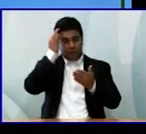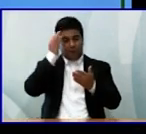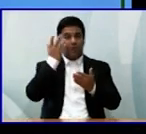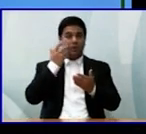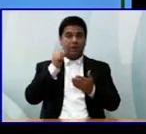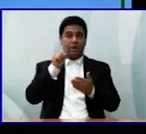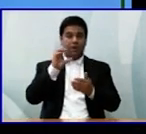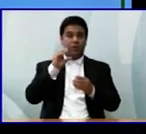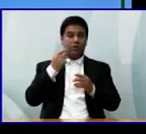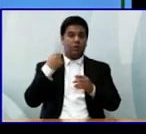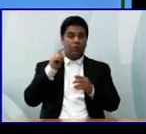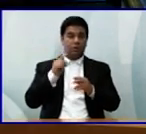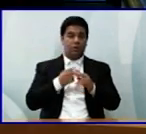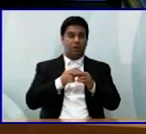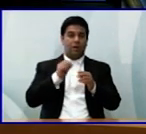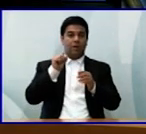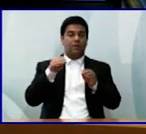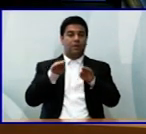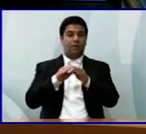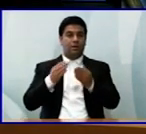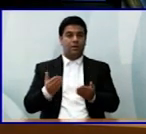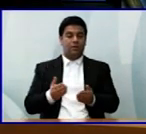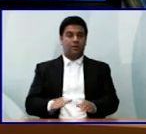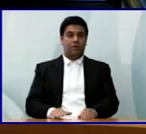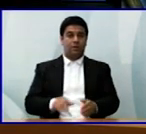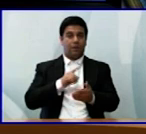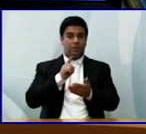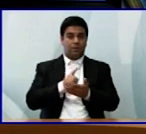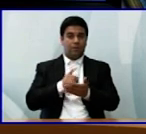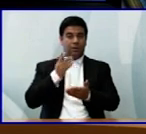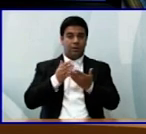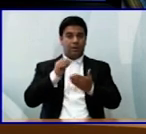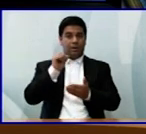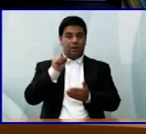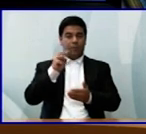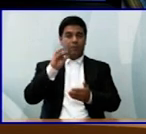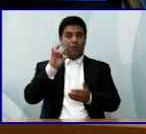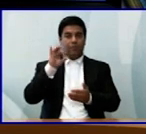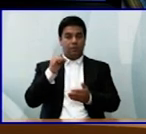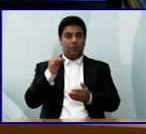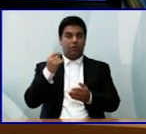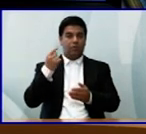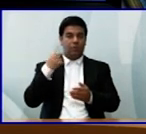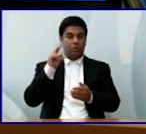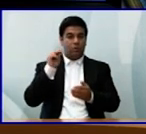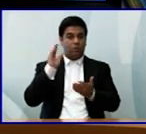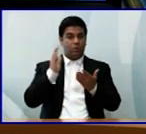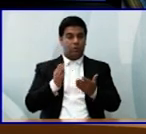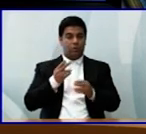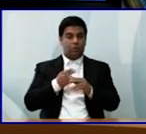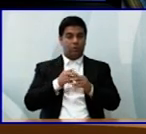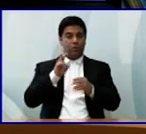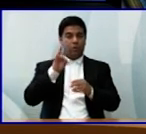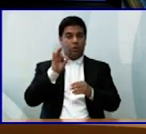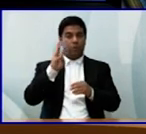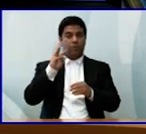moduli minus a ga teng bo'lar edi? Albatta, agar a manfiy son bo'lsa. Demak,